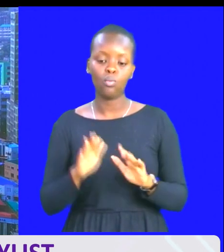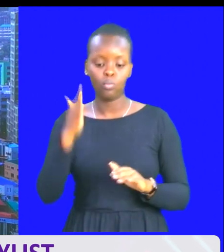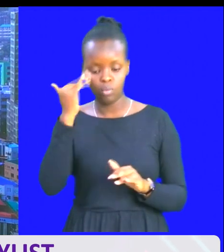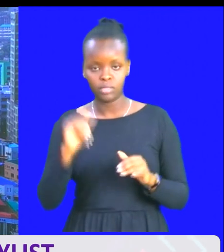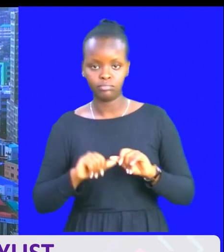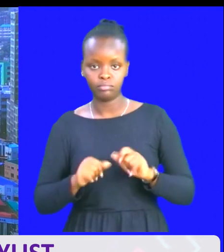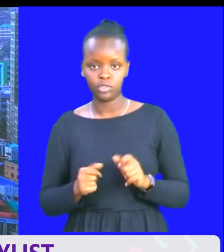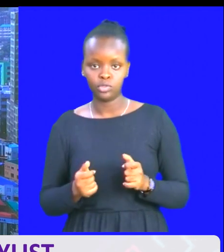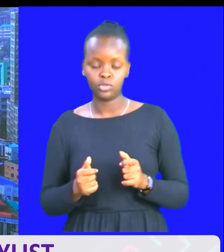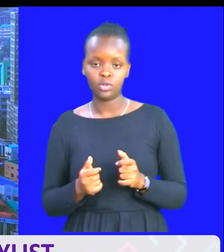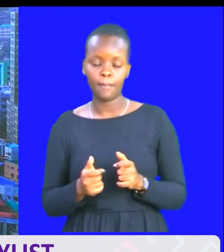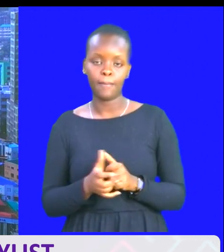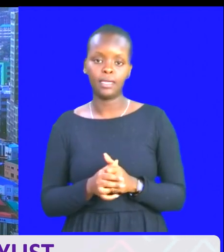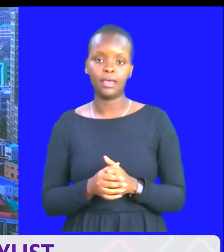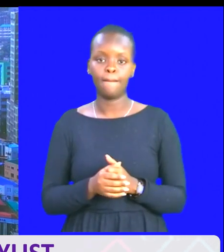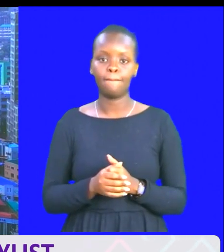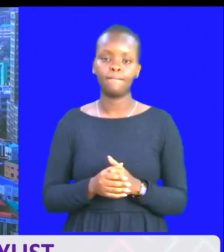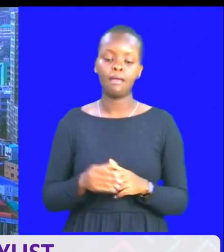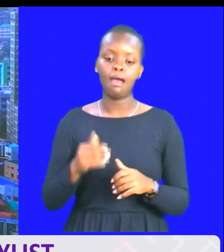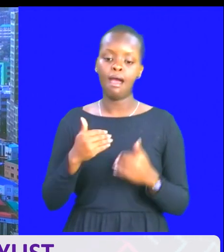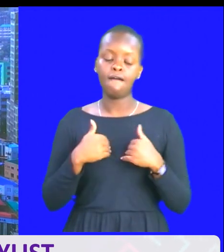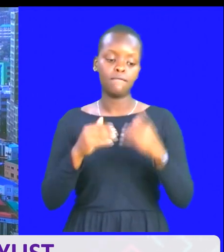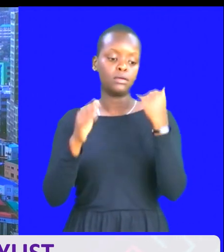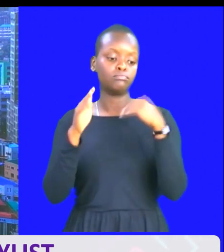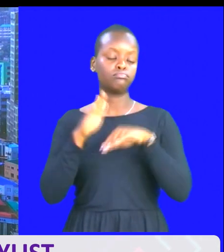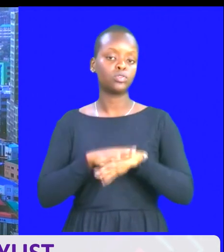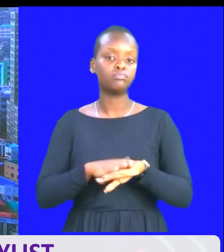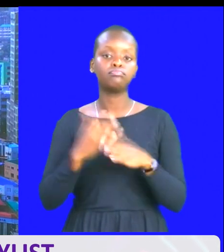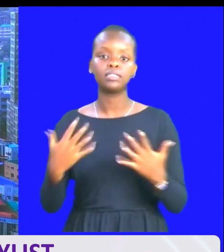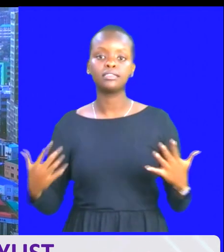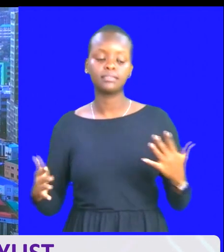can be a pro, iko na pros zake, it has its cons, negatives and positives as well. Sivyo?